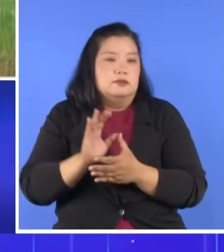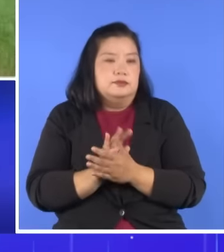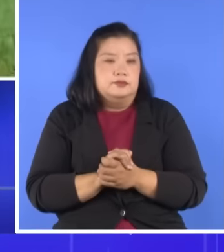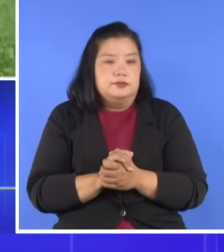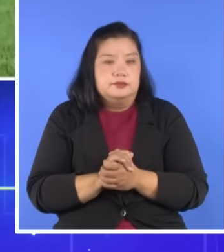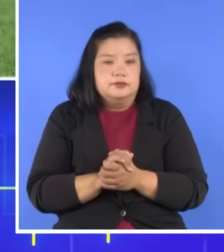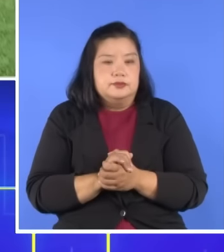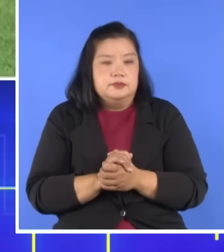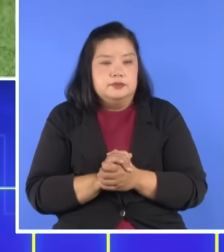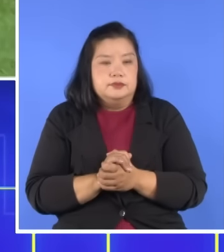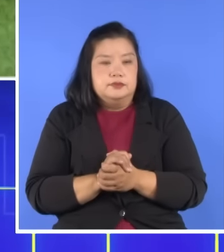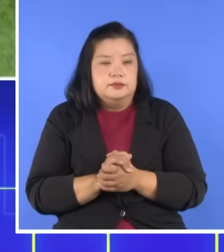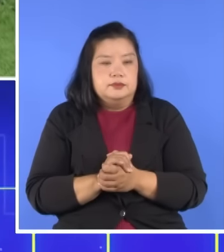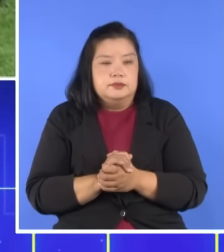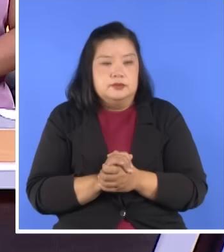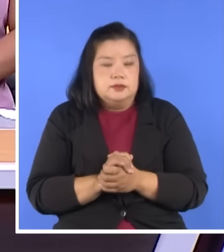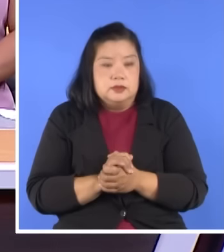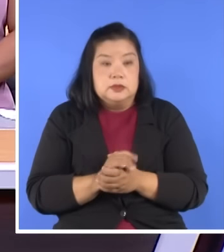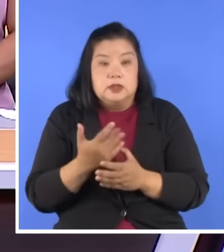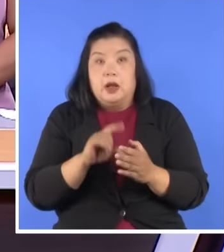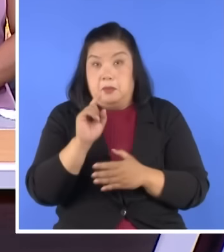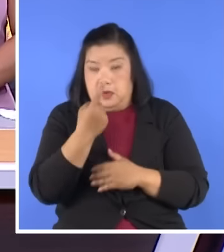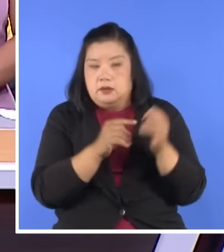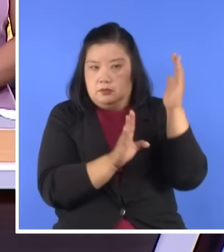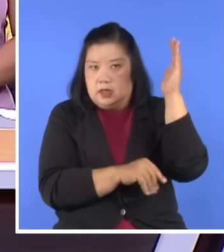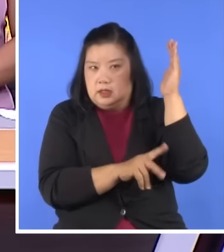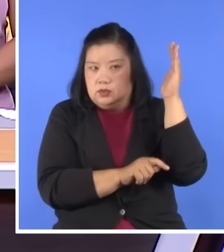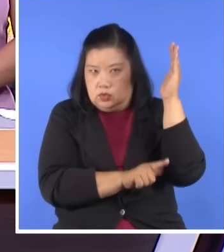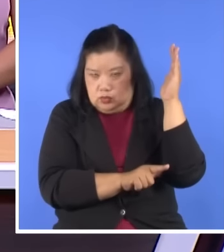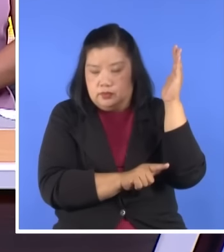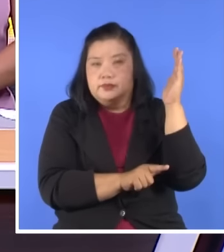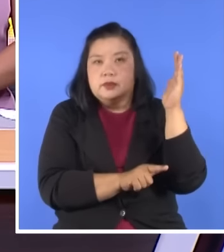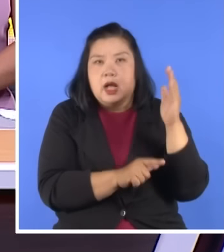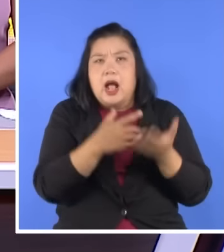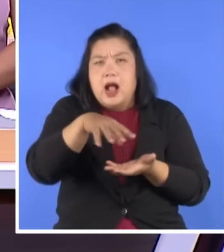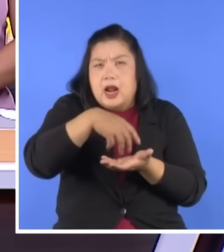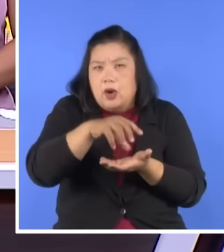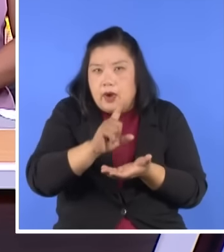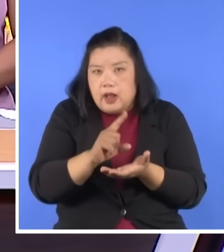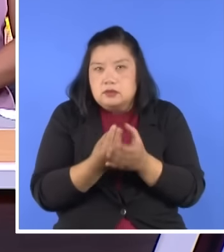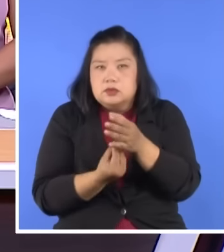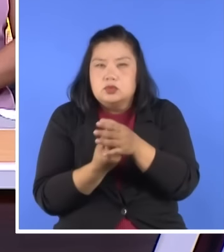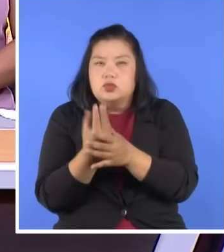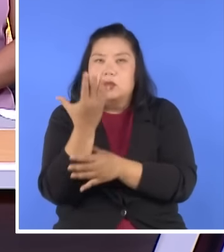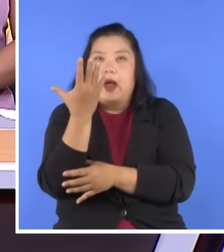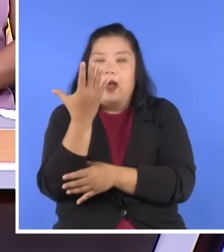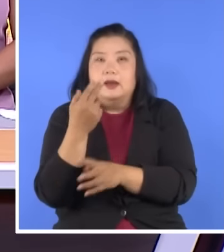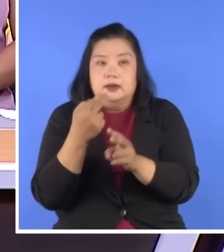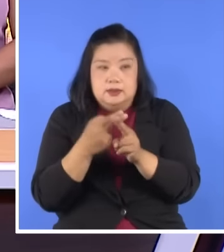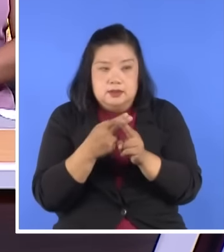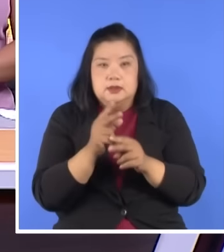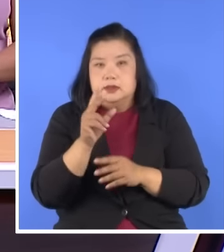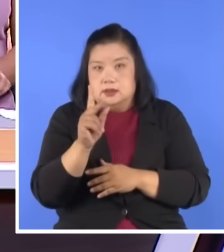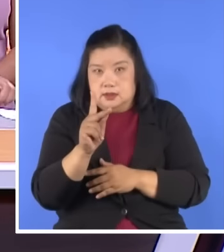ที่จังหวัดสตูนเขาบอกว่ามีต้นไม้ต้นหนึ่งนะครับลูกมันกินได้เค้าเรียกว่าลูกก้อออืลูก